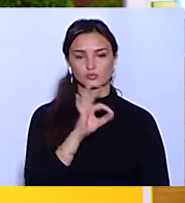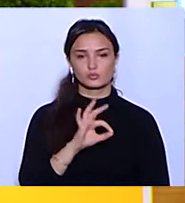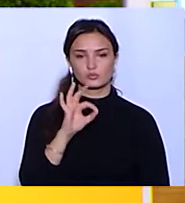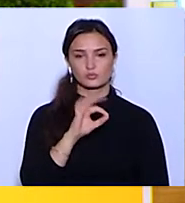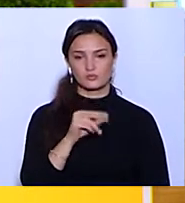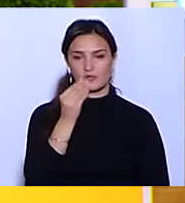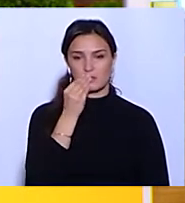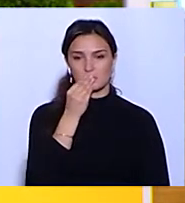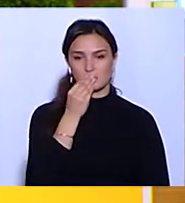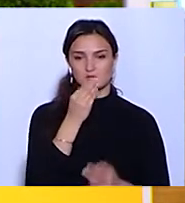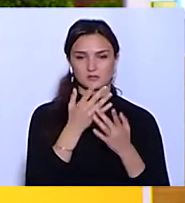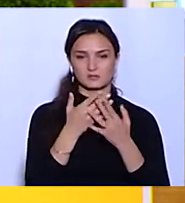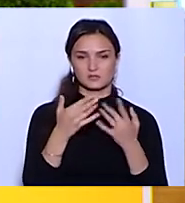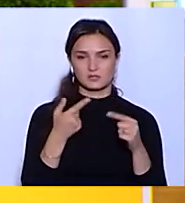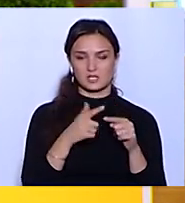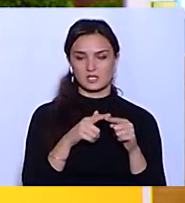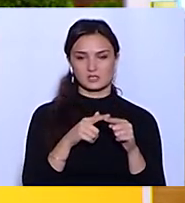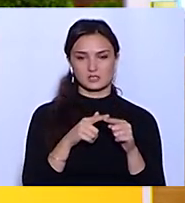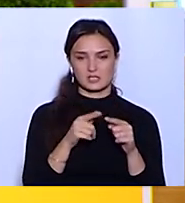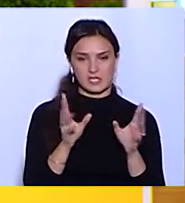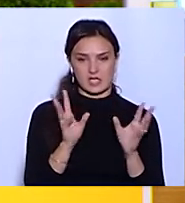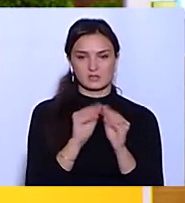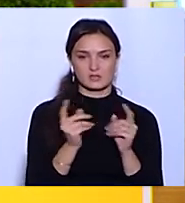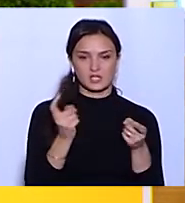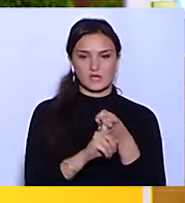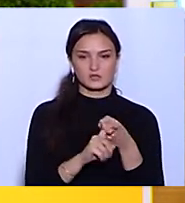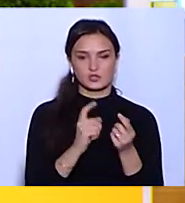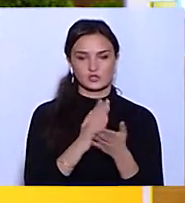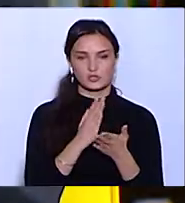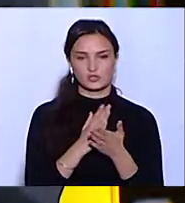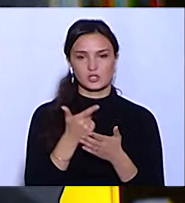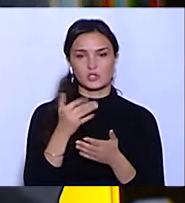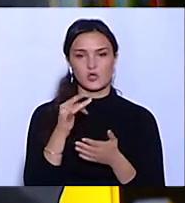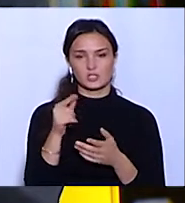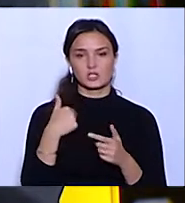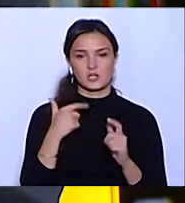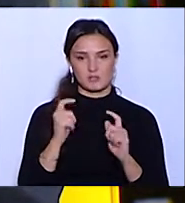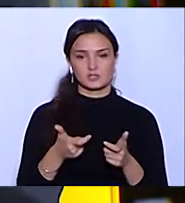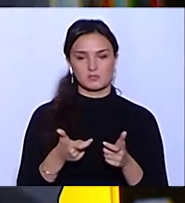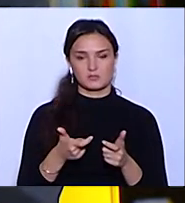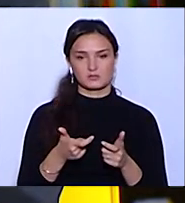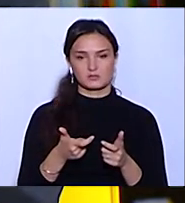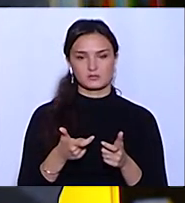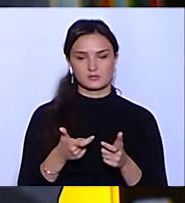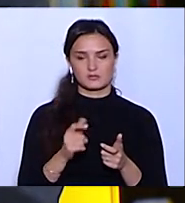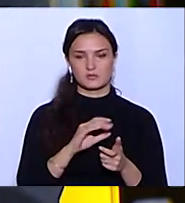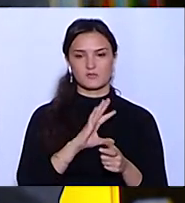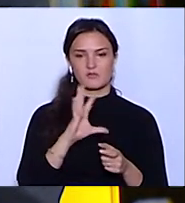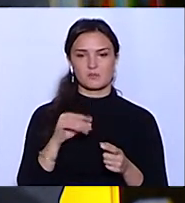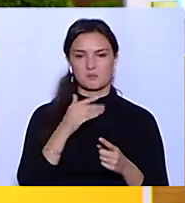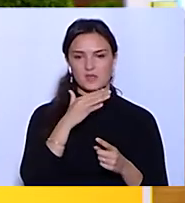ორიენტირებული კვების მოდელები ასე დაახლოებული არ ყოფილა. გოგიტა დამეთანხმება, მაქსიმალურად